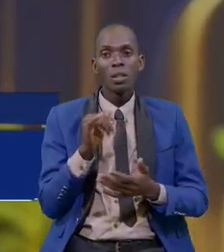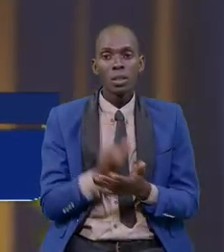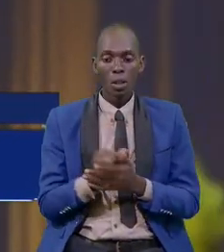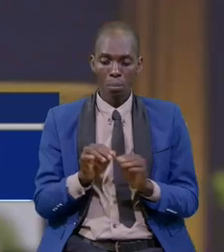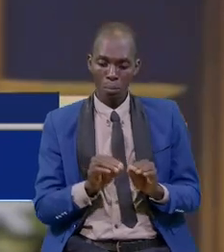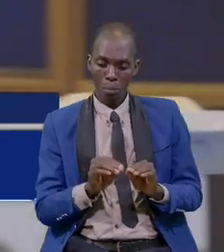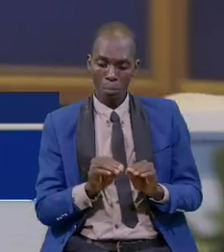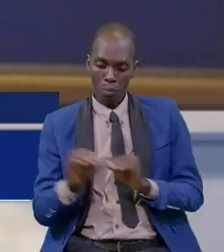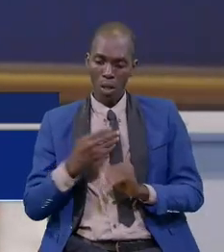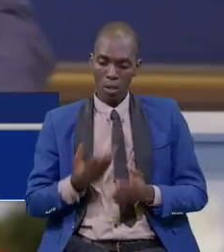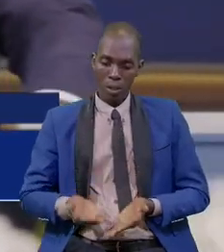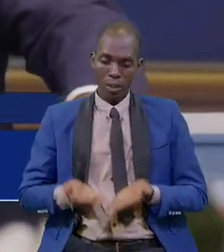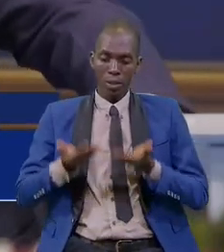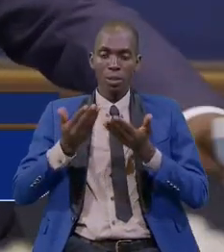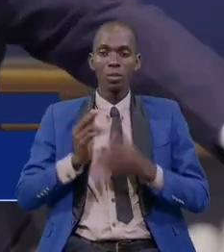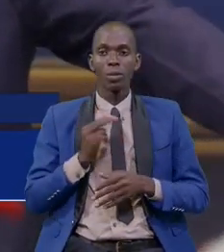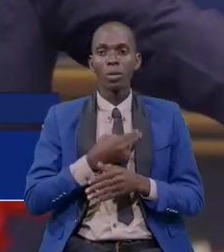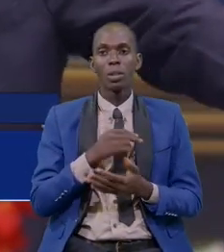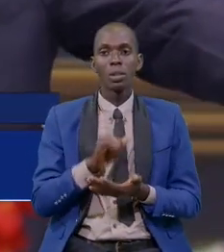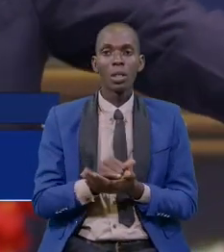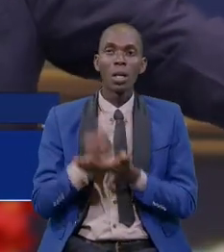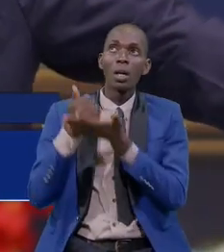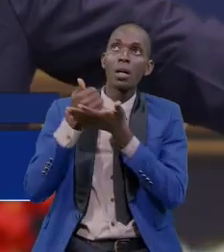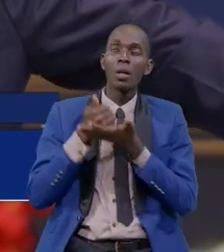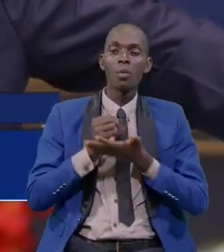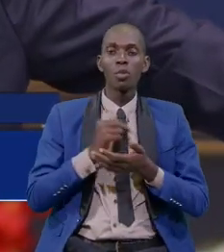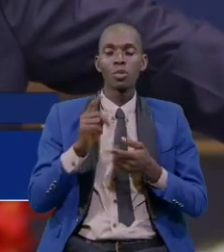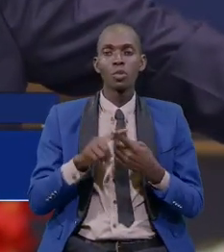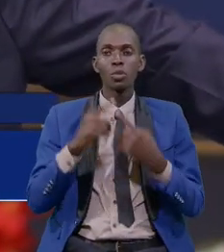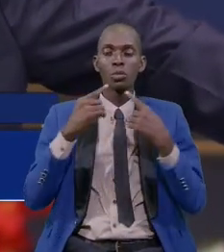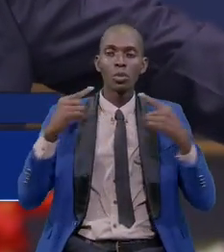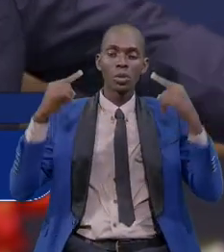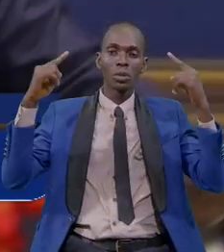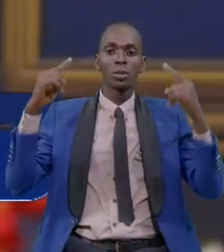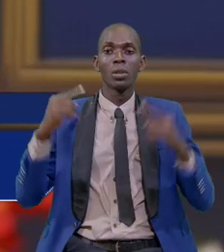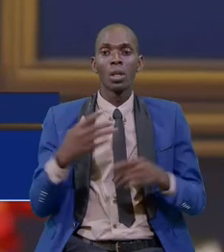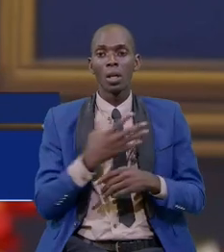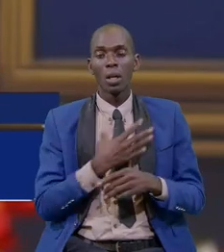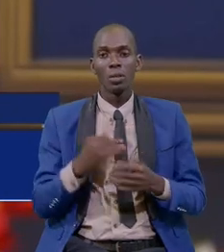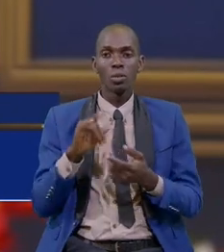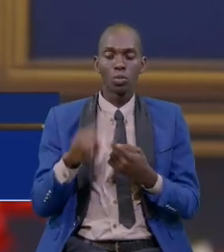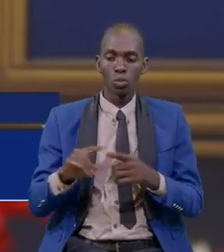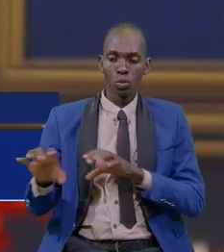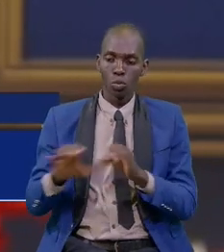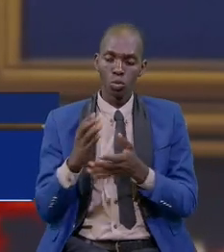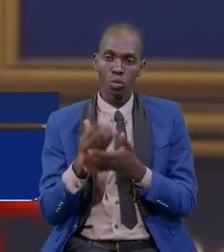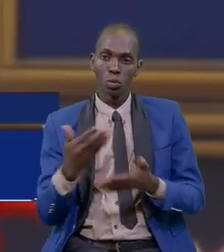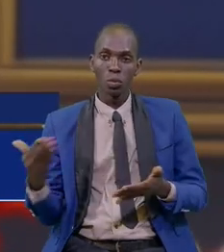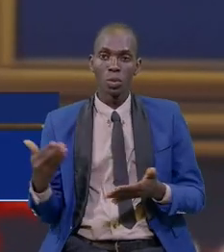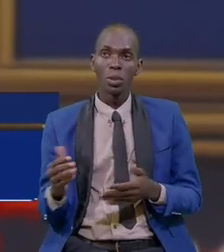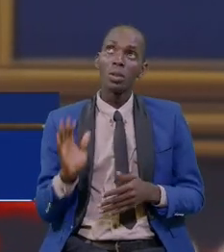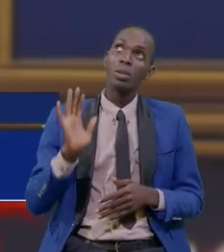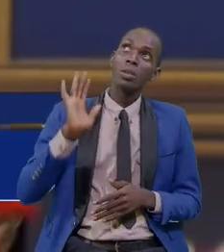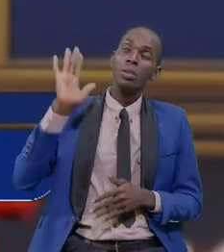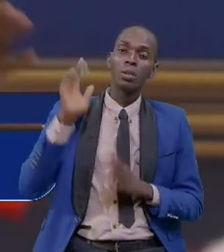pousse et nous donne de devenir des accomplisseurs, qui va faire quelque chose en nous. Il a